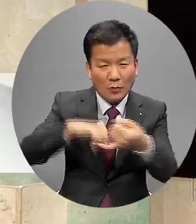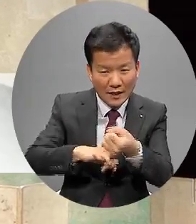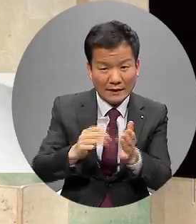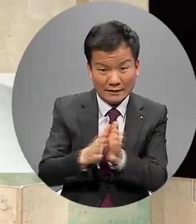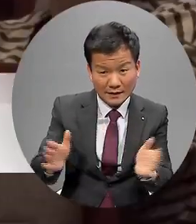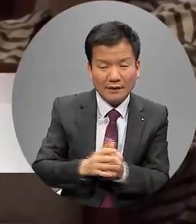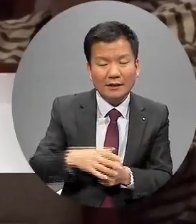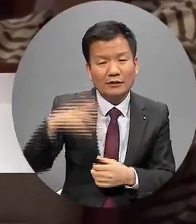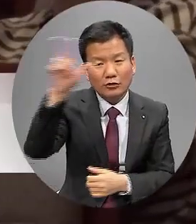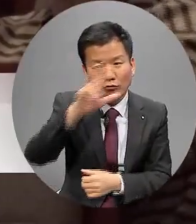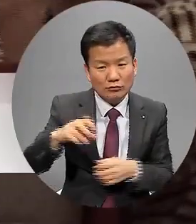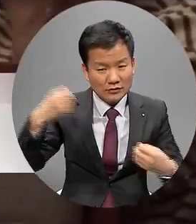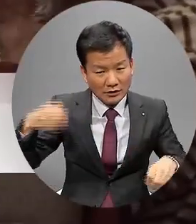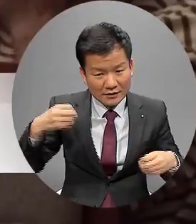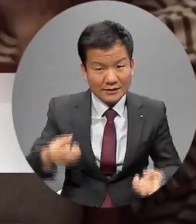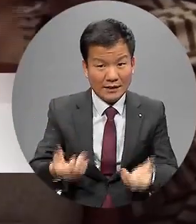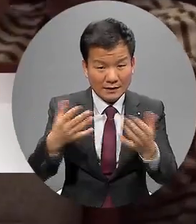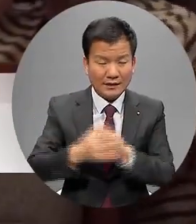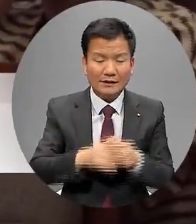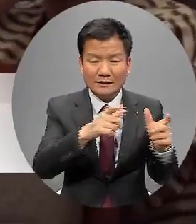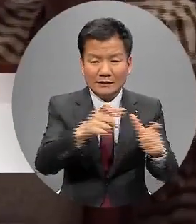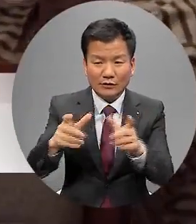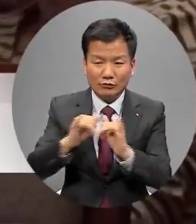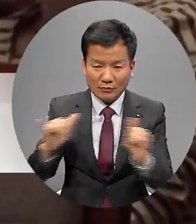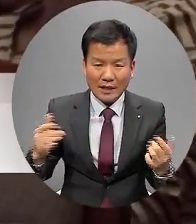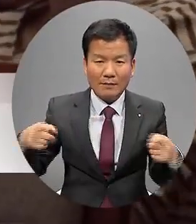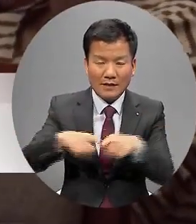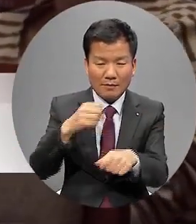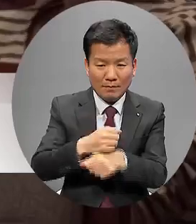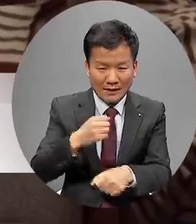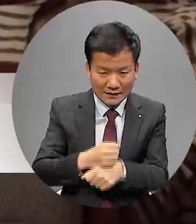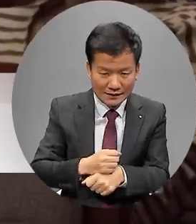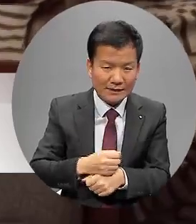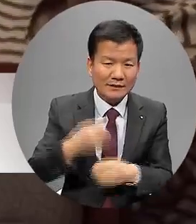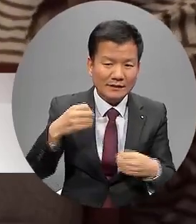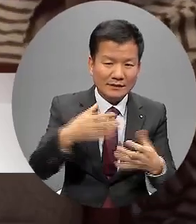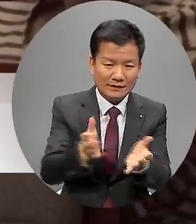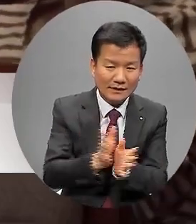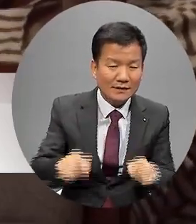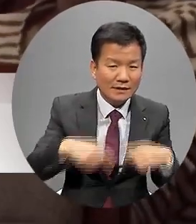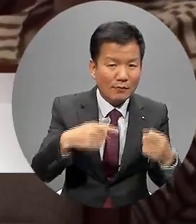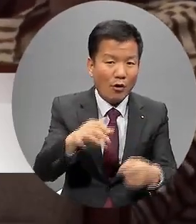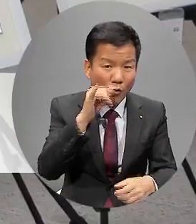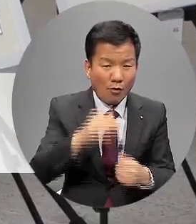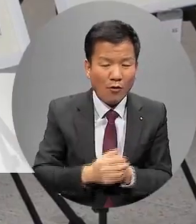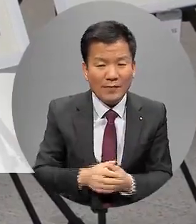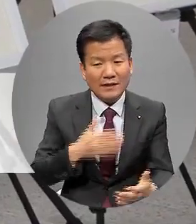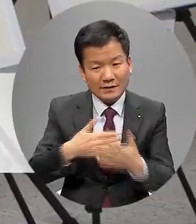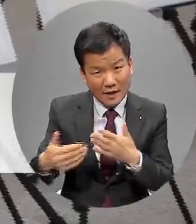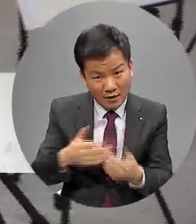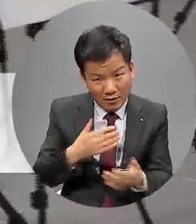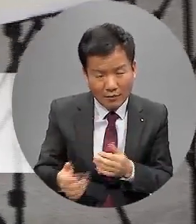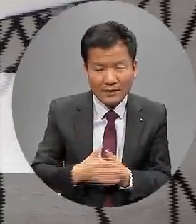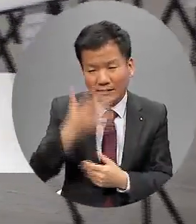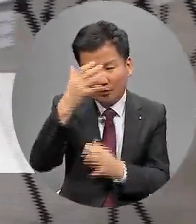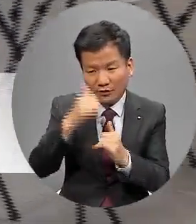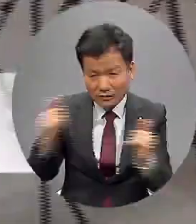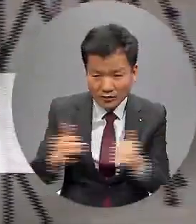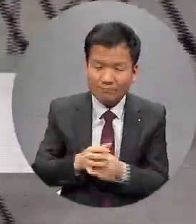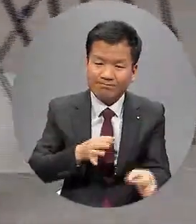시작한 전국 연극제는 지역 주민들이 만든 아마추어 극단도 참여하며 체험부스와 청년